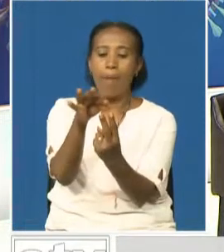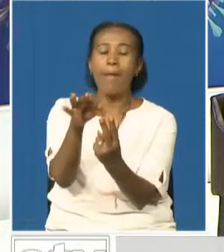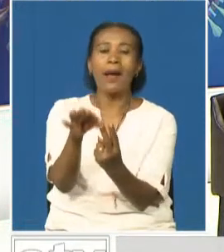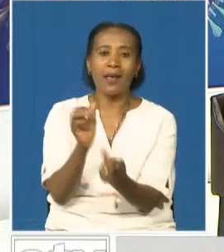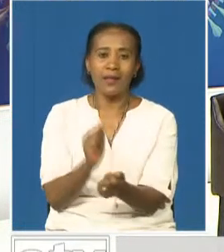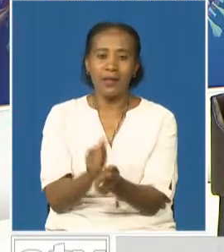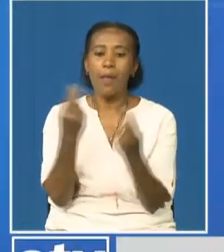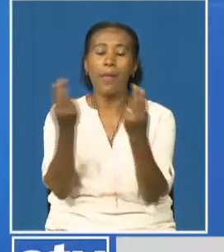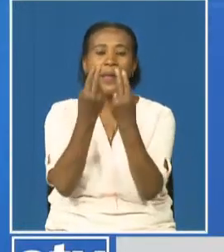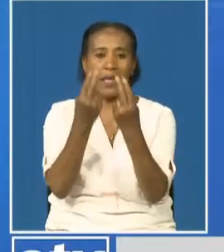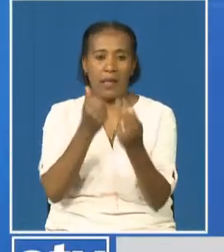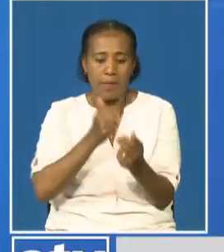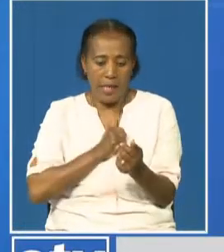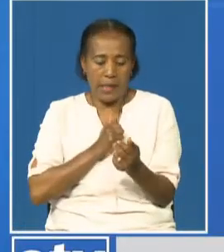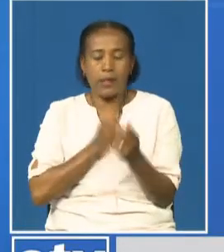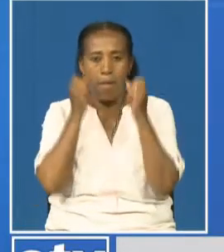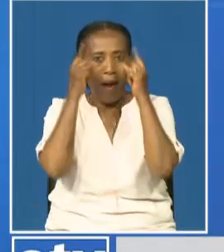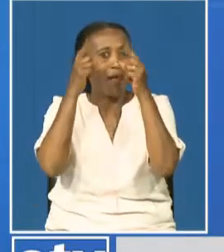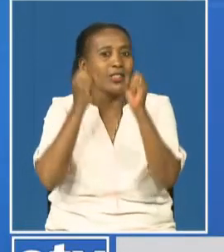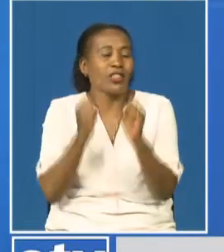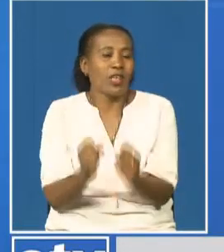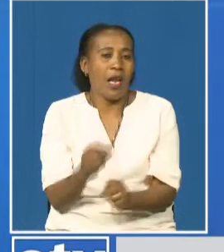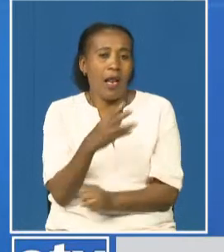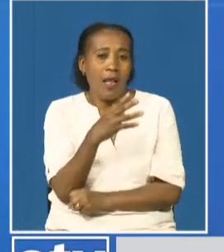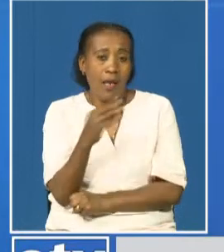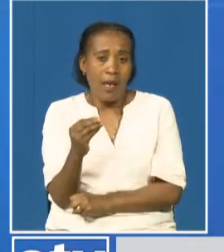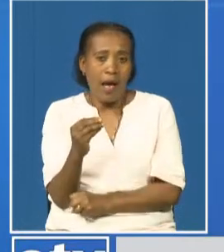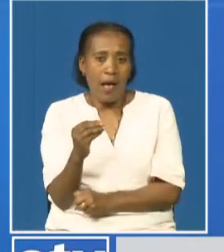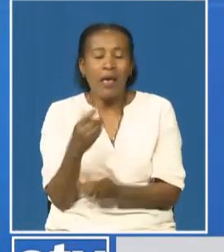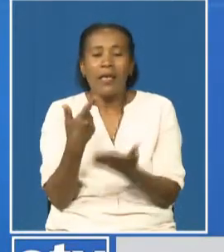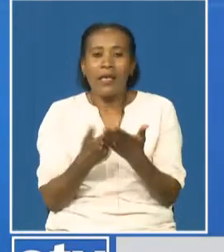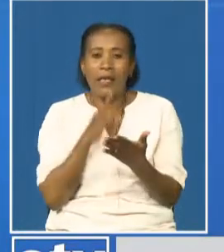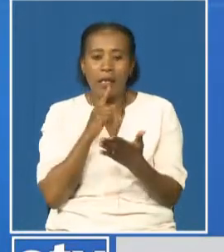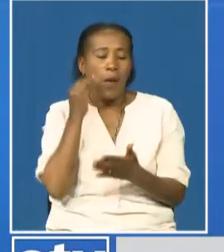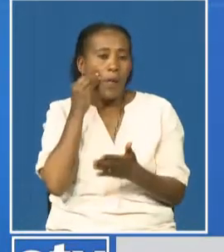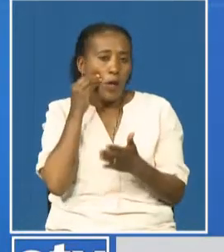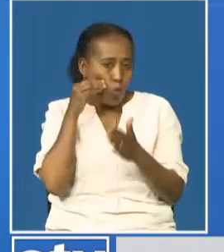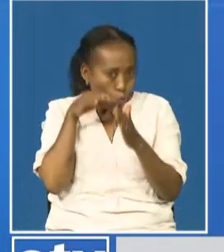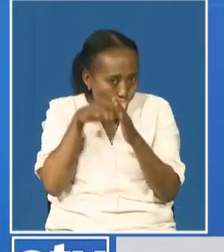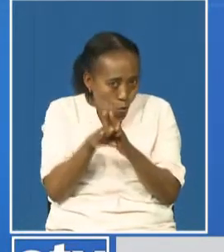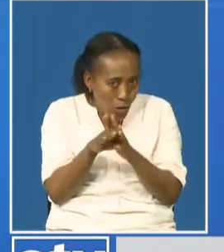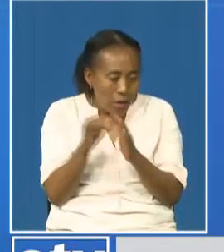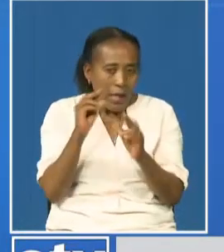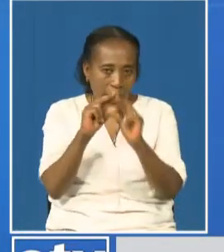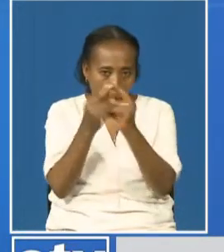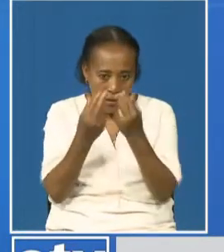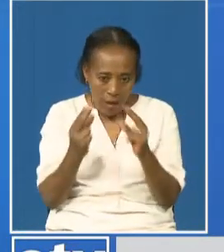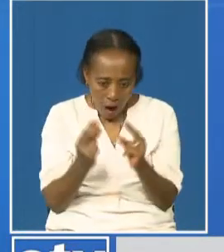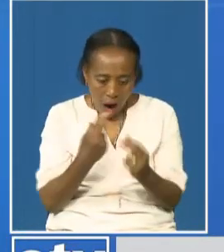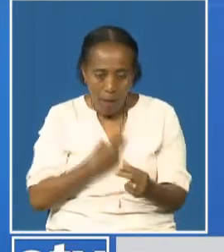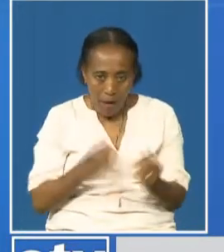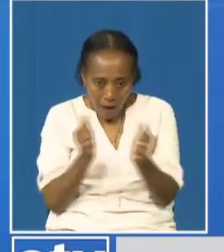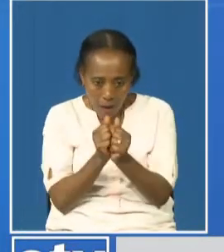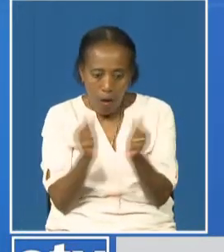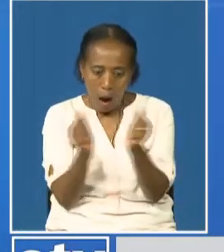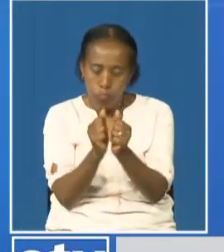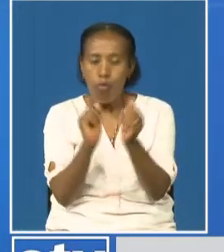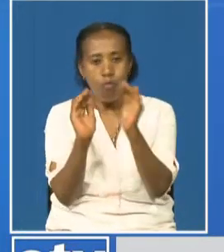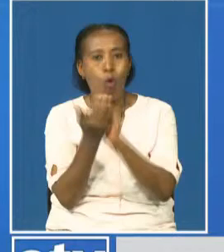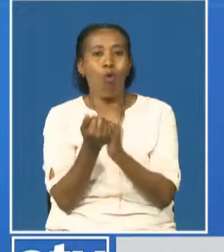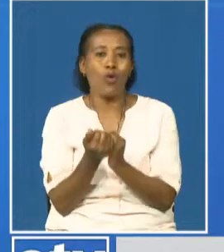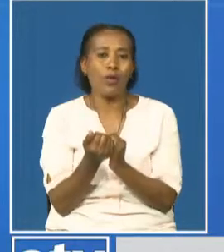አማራጮችን በመጠቀም ራስን ማንቃት ይቻላል እና ኢንጌጅድ መሆን ቤት ውስጥ ከቤተሰብ አባላት ጋር አብሮ